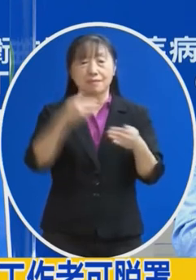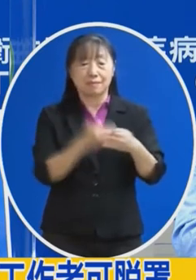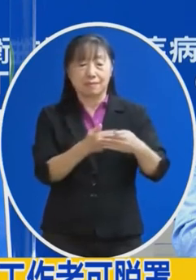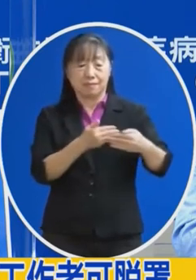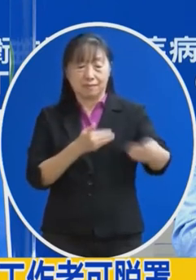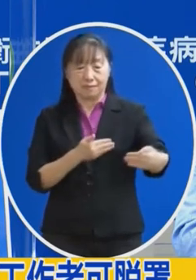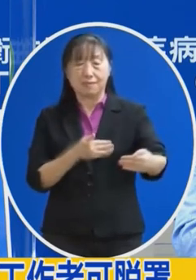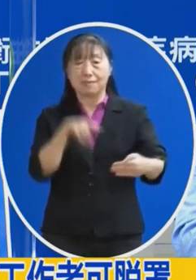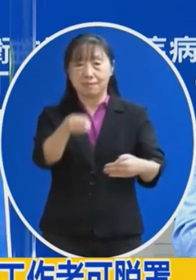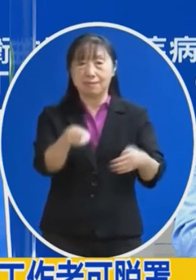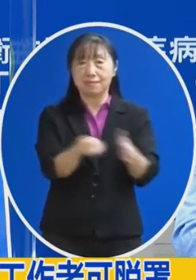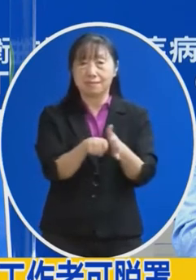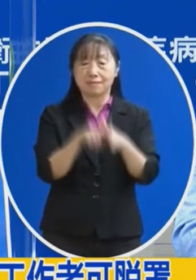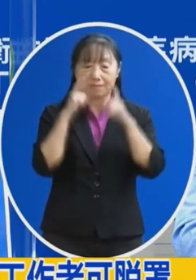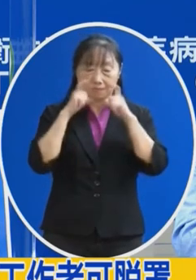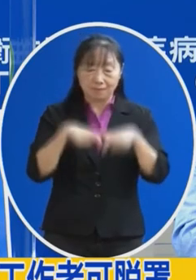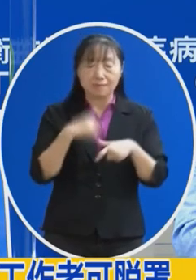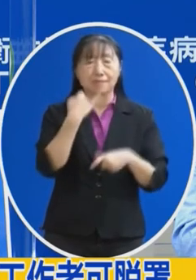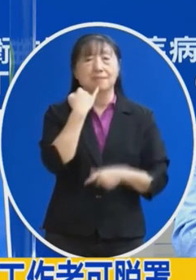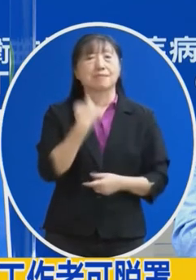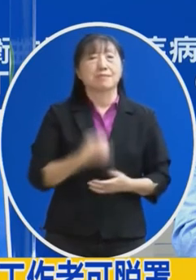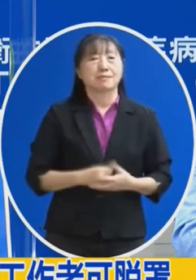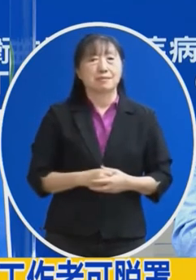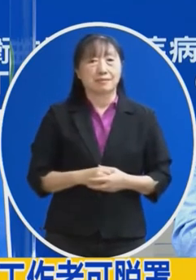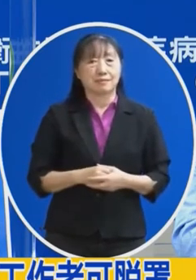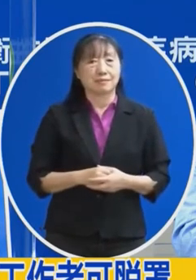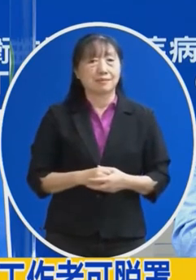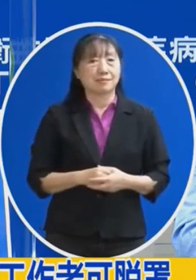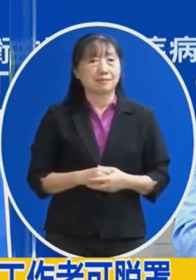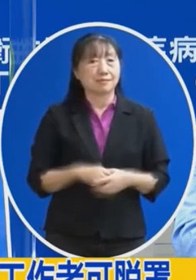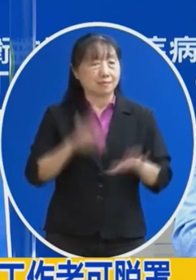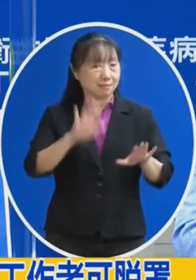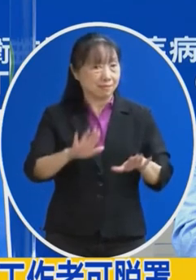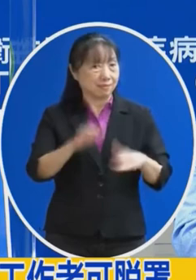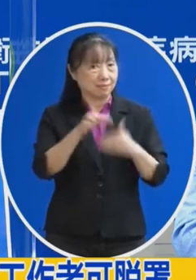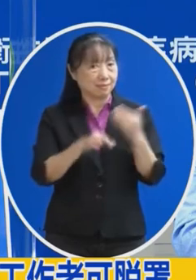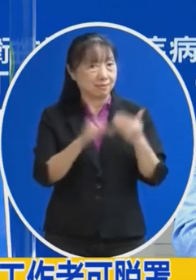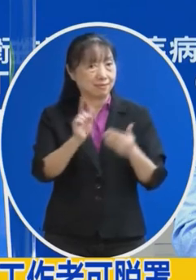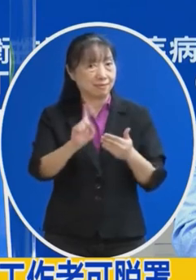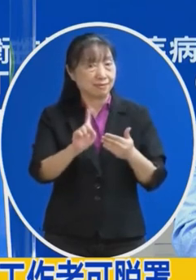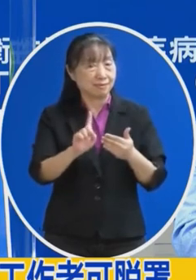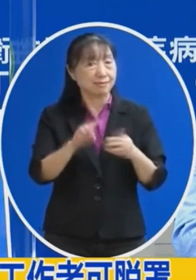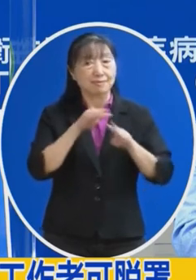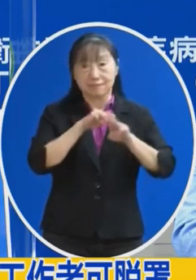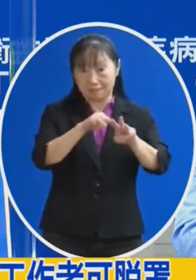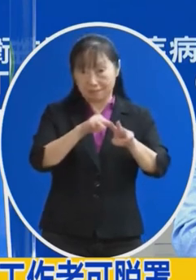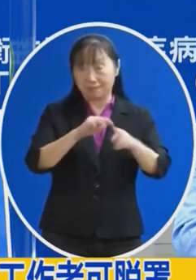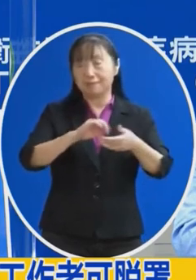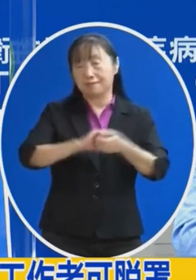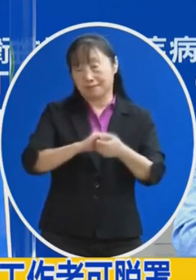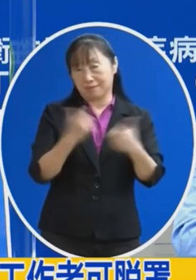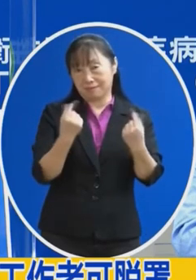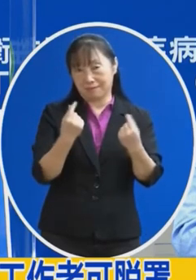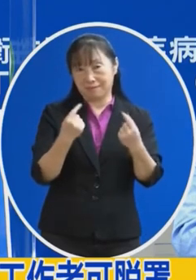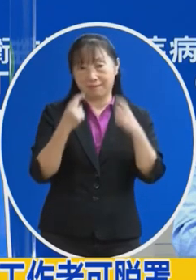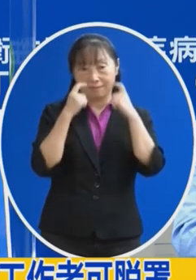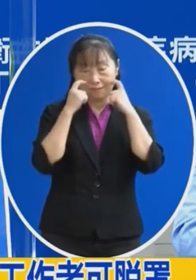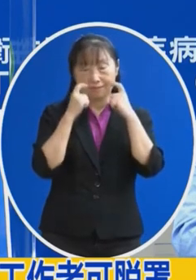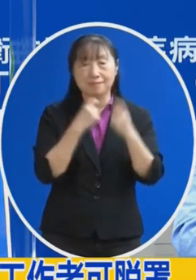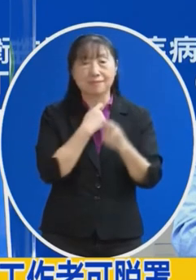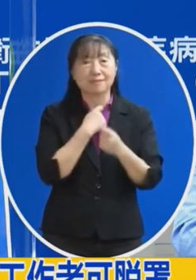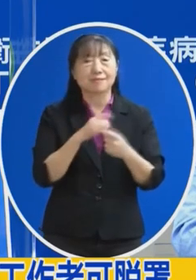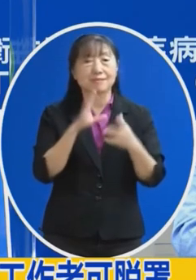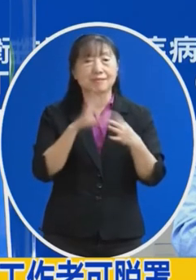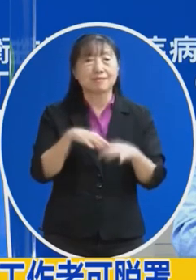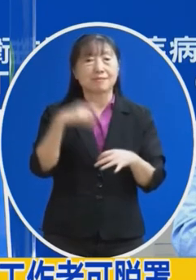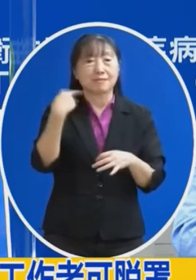些区域里面可以不用戴。那现在的规定持续都在延续，并没有在就